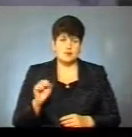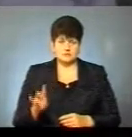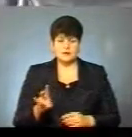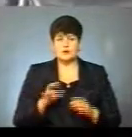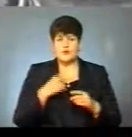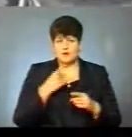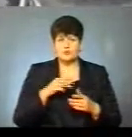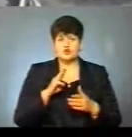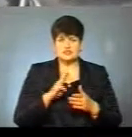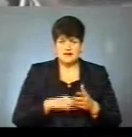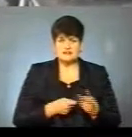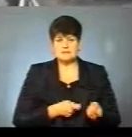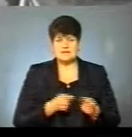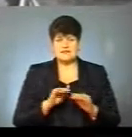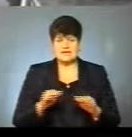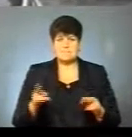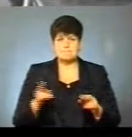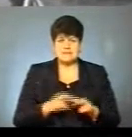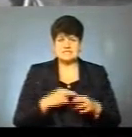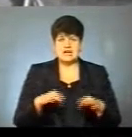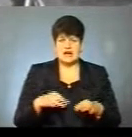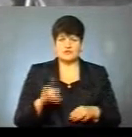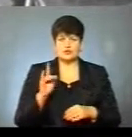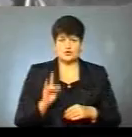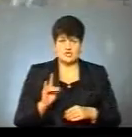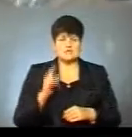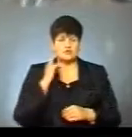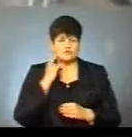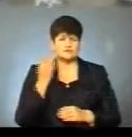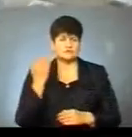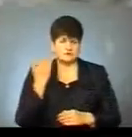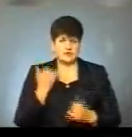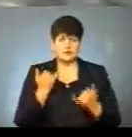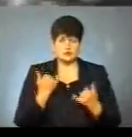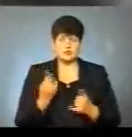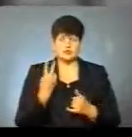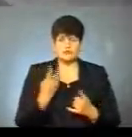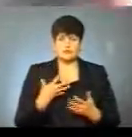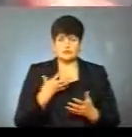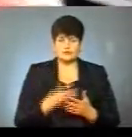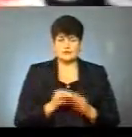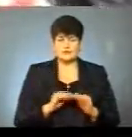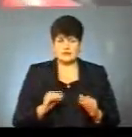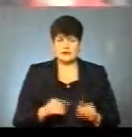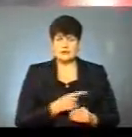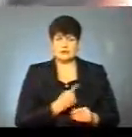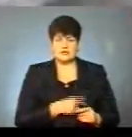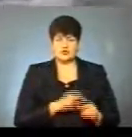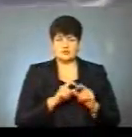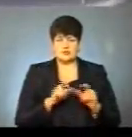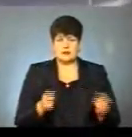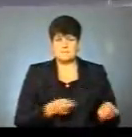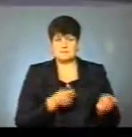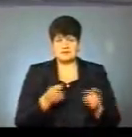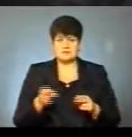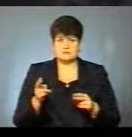про штрафи за перевезення дітей без автокрісла чув напередодні. Нині двох власних малюків до медзакладу привіз без